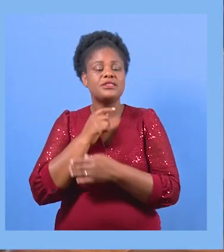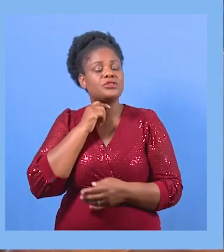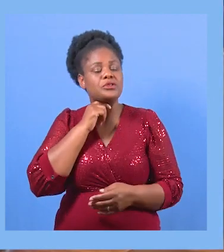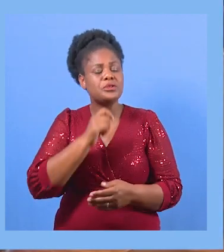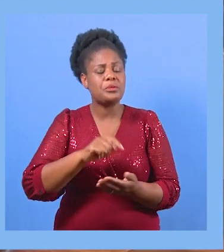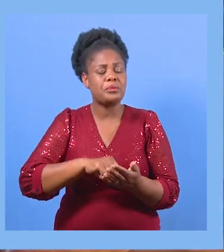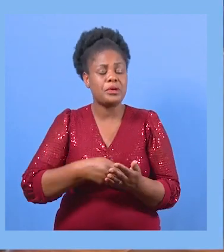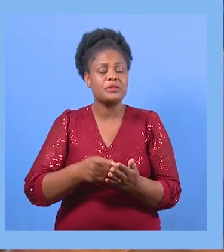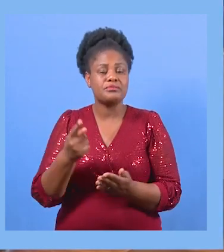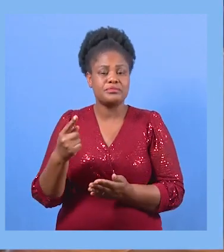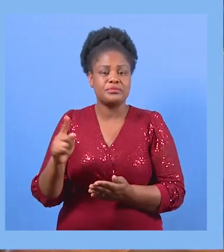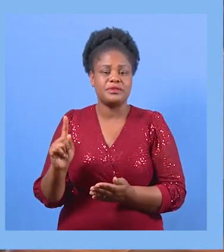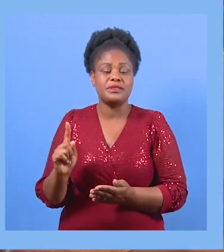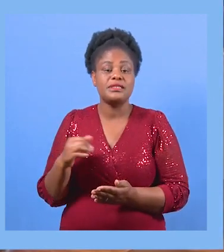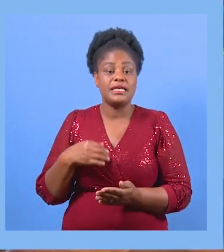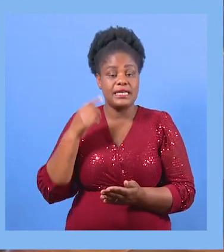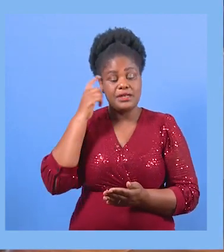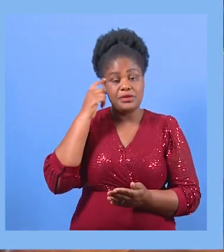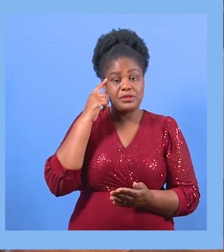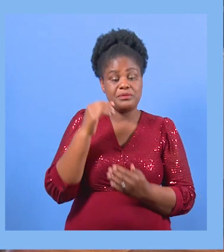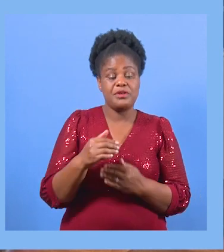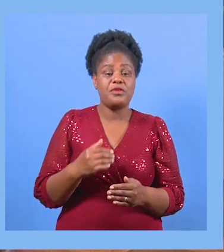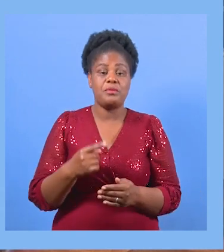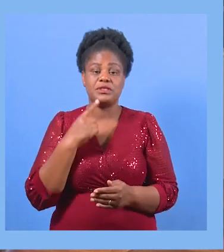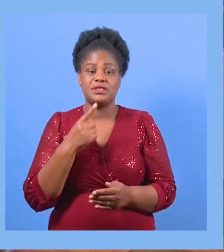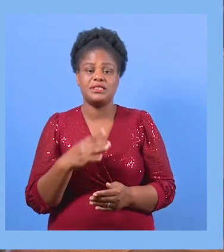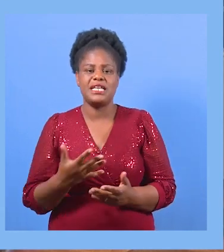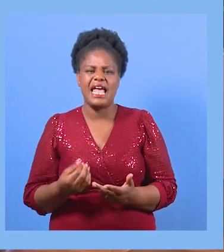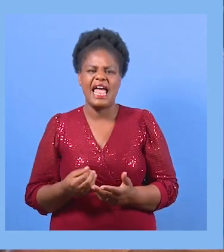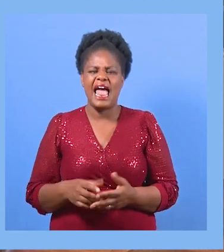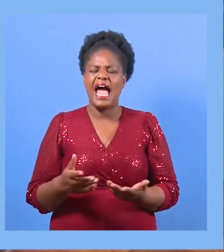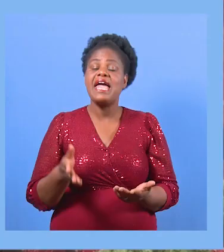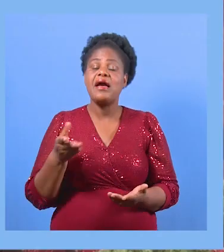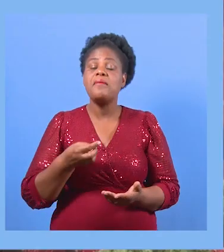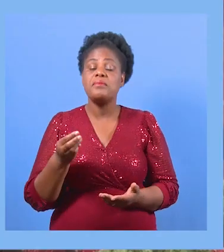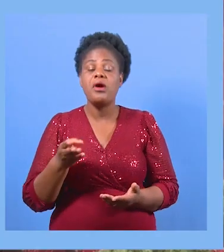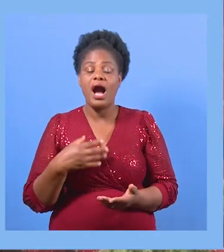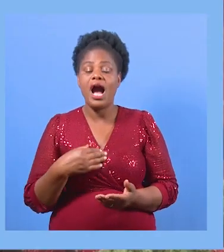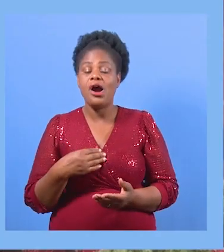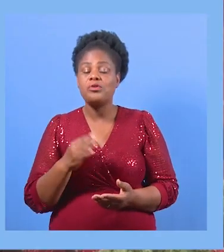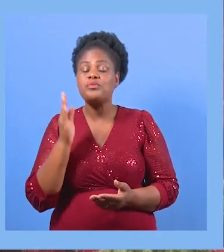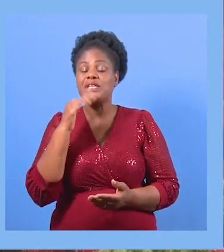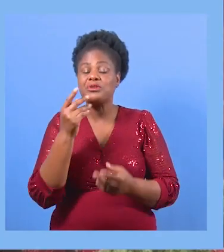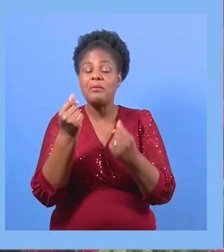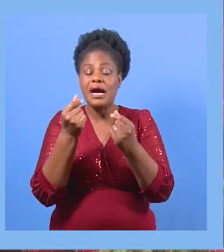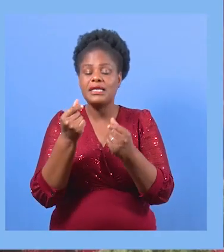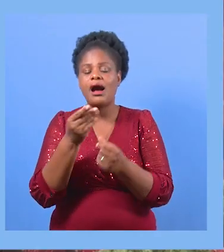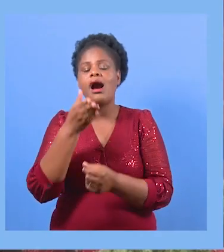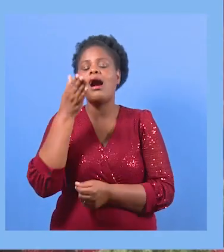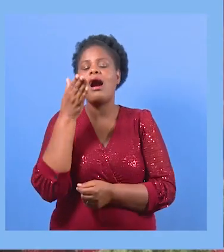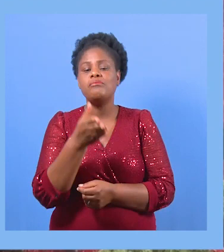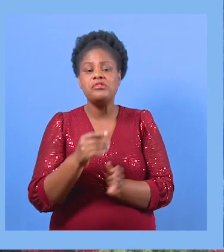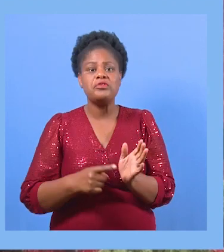chaiwo ari kutaurwa. Ndinoziva kuti Delight iwe wambotaura ukati kudyiwa kuripo, nokuti munhu haungati wadanana nemunhu